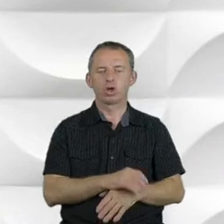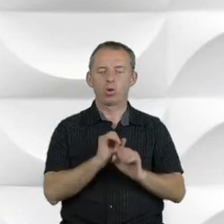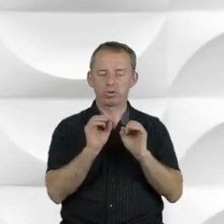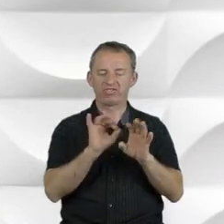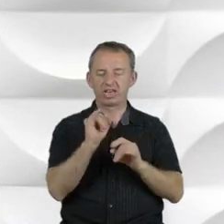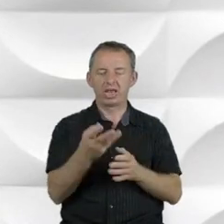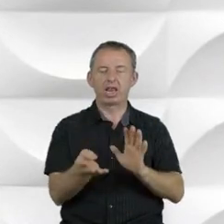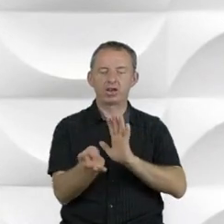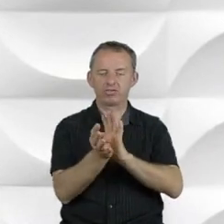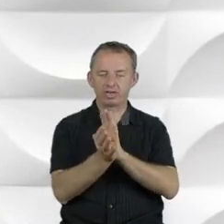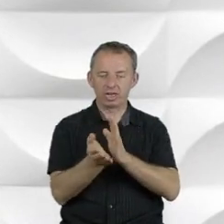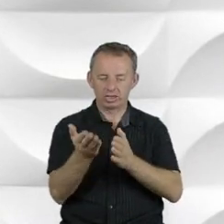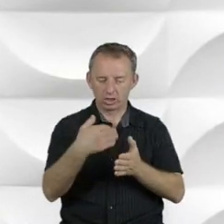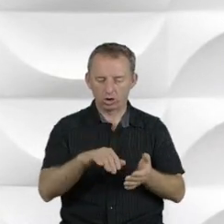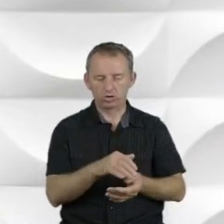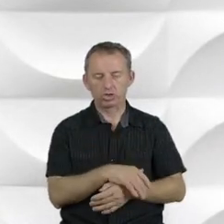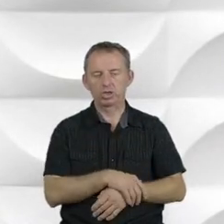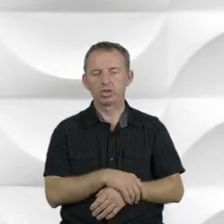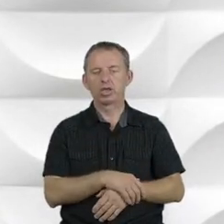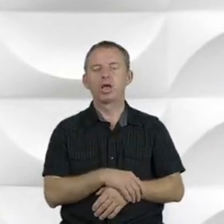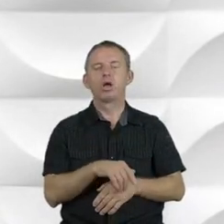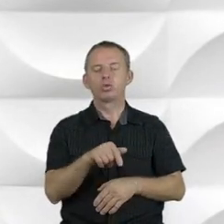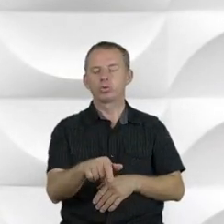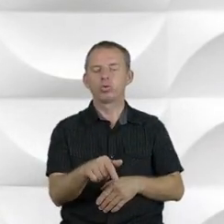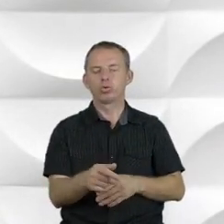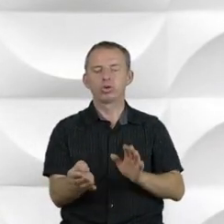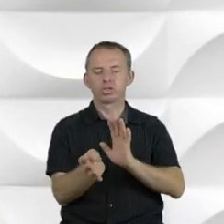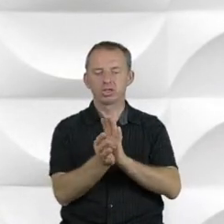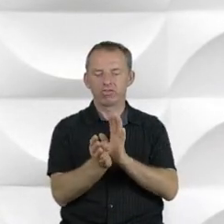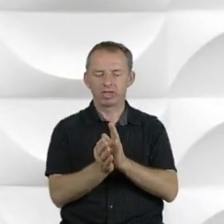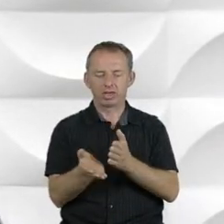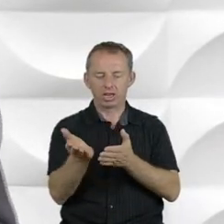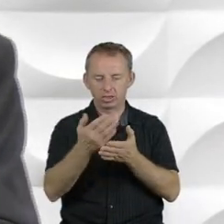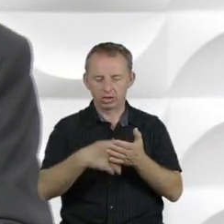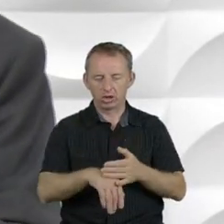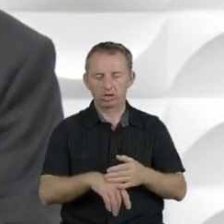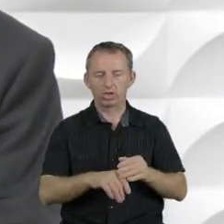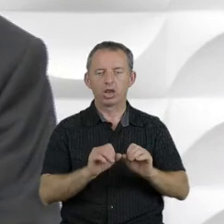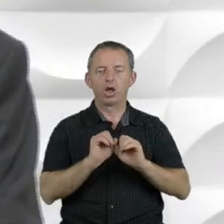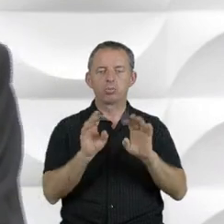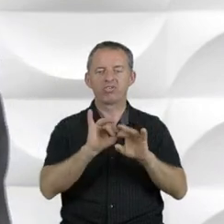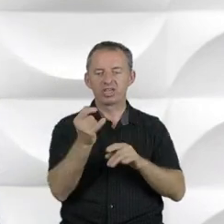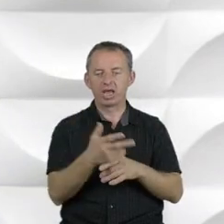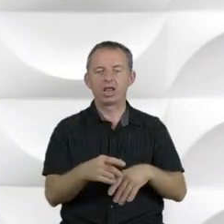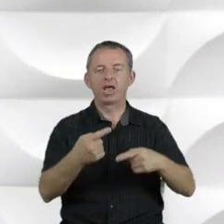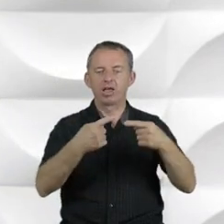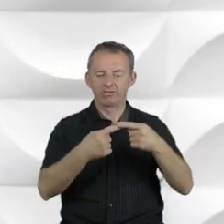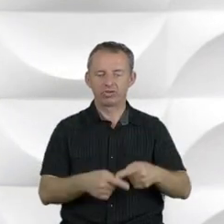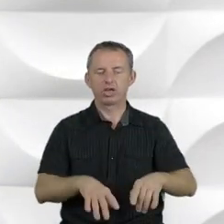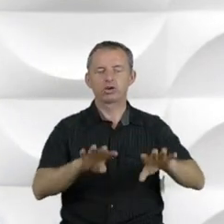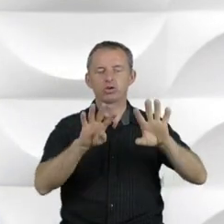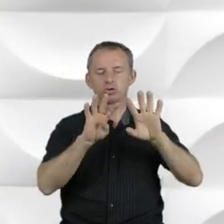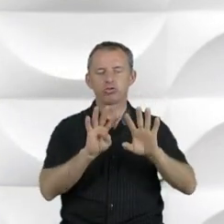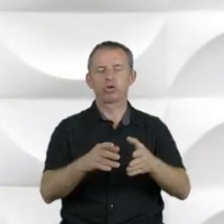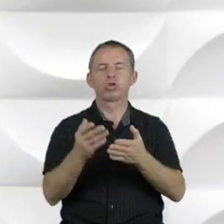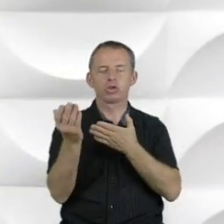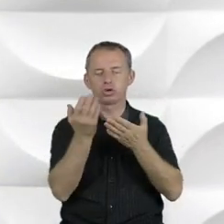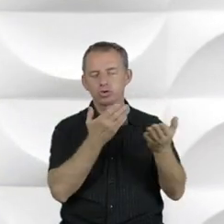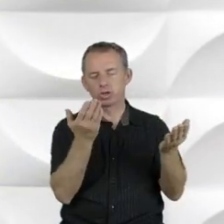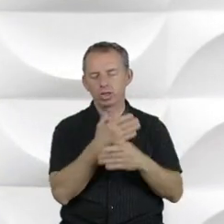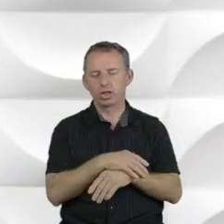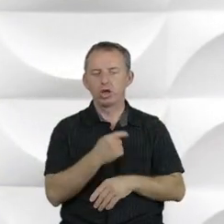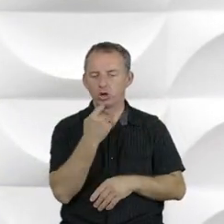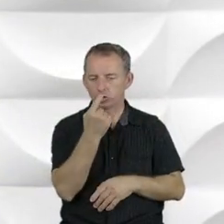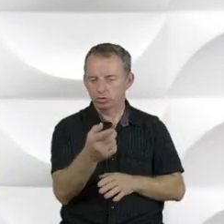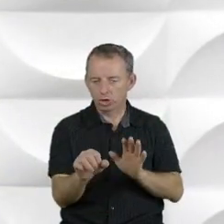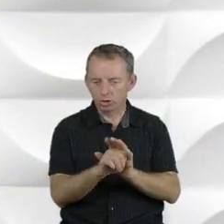I tutaj w 19 rozdziale wiersz 9 czytam. I rzecze do